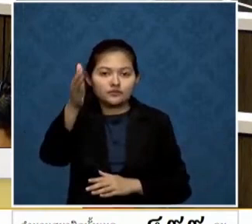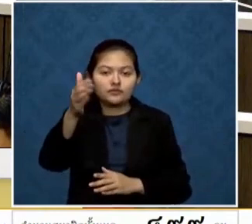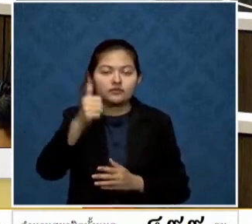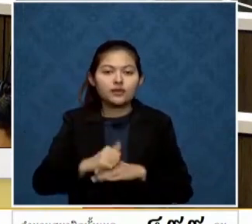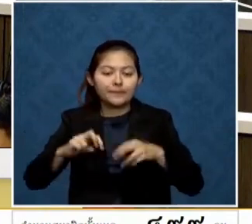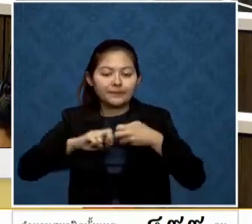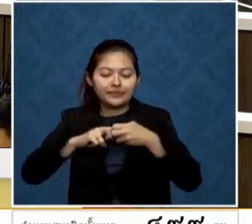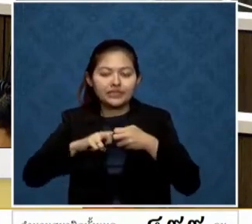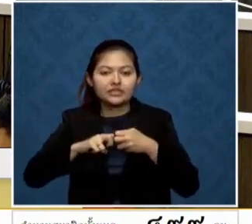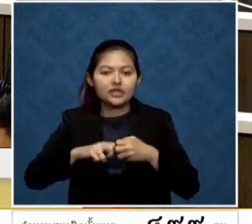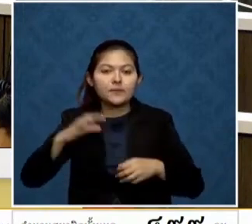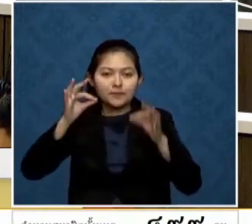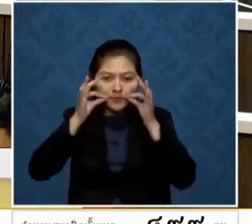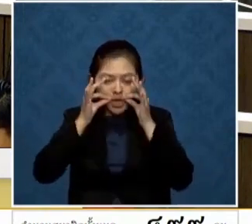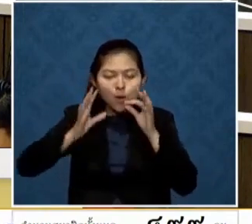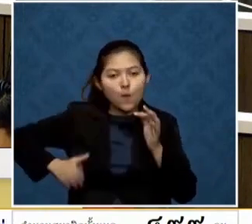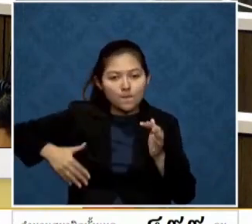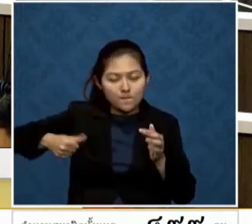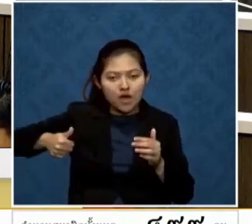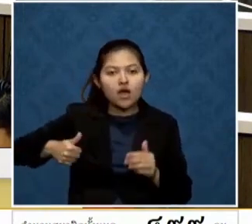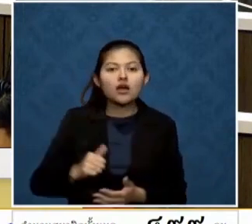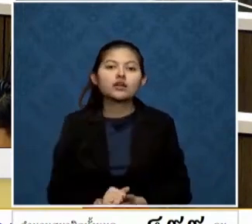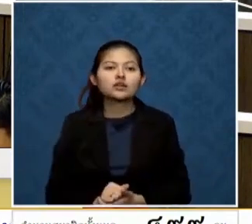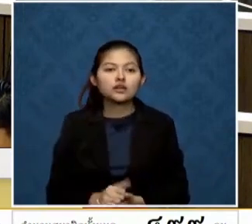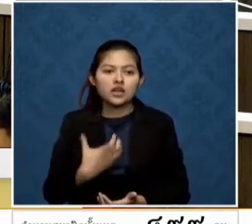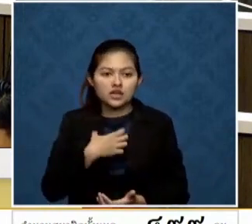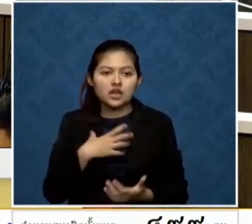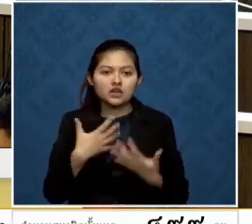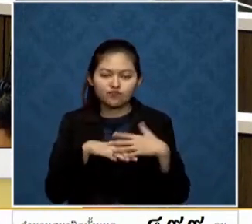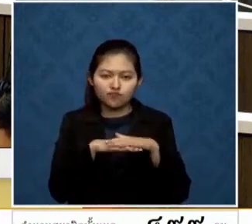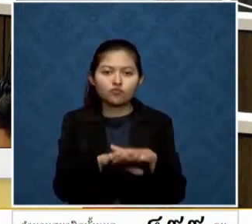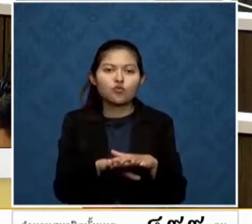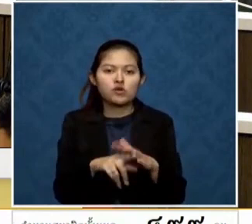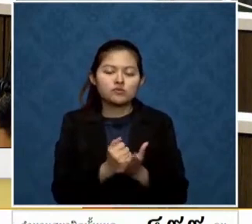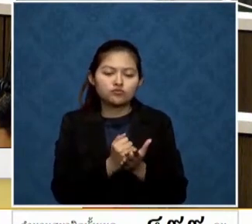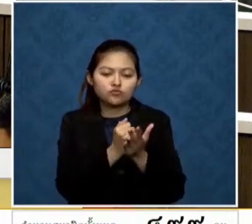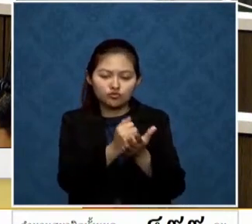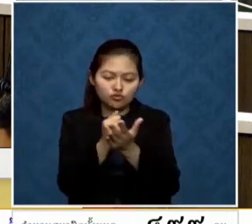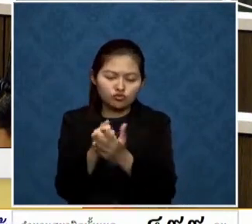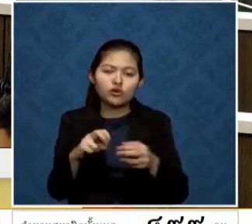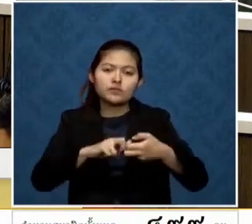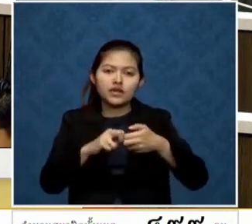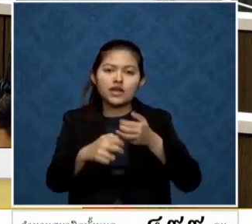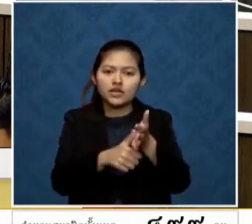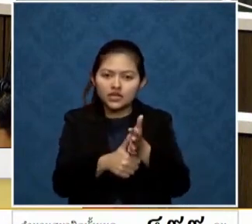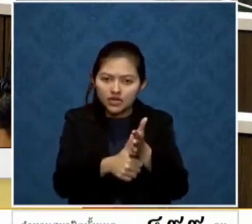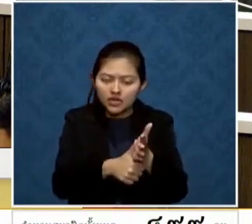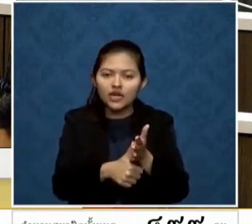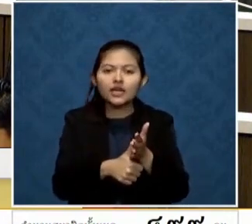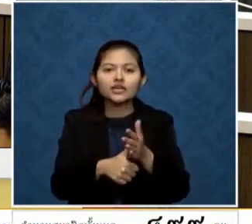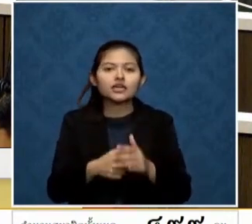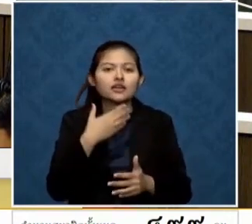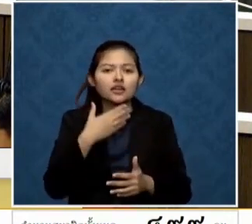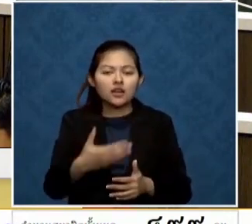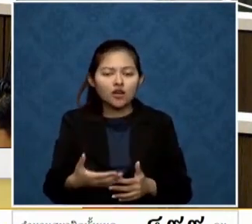อยากให้แก้ปัญหาของหมาแมวจอห์ด้วยนะครับและผมก็อยากเป็นส่วนหนึ่งในนั้นนะครับที่จะช่วยแก้ปัญหาแล้วก็หาทางแก้ปัญหาอย่าง